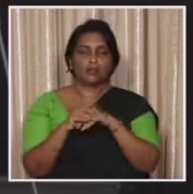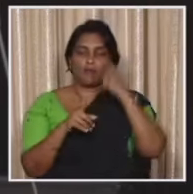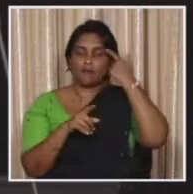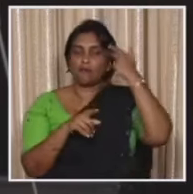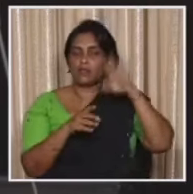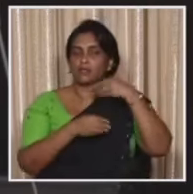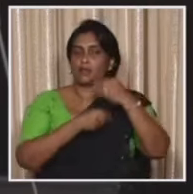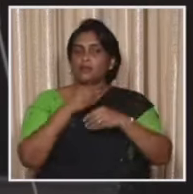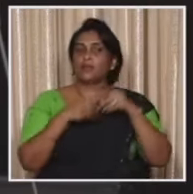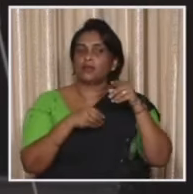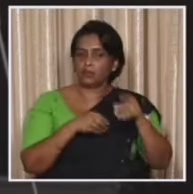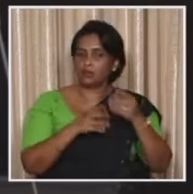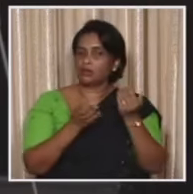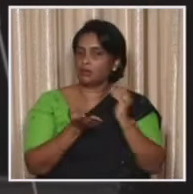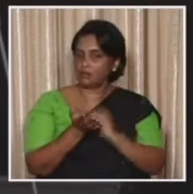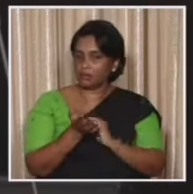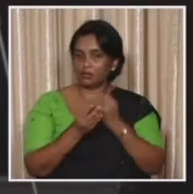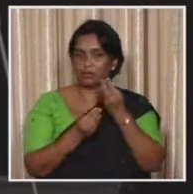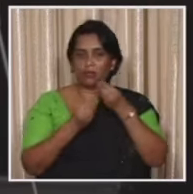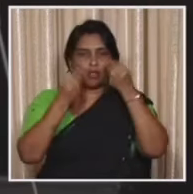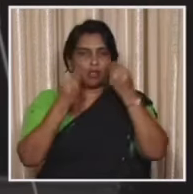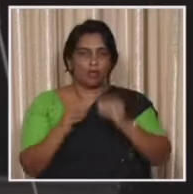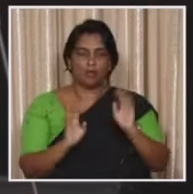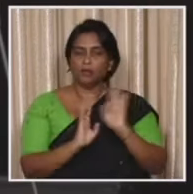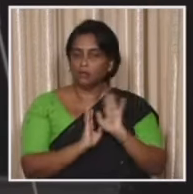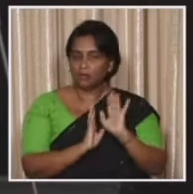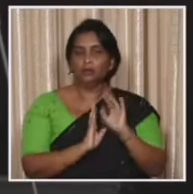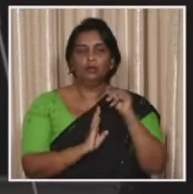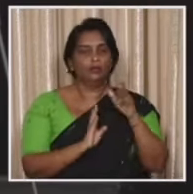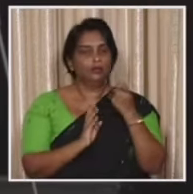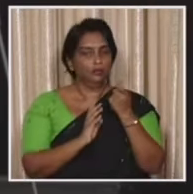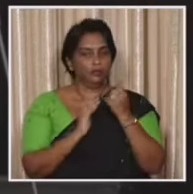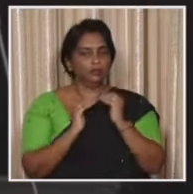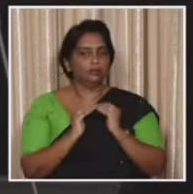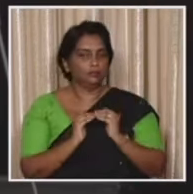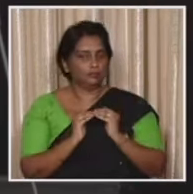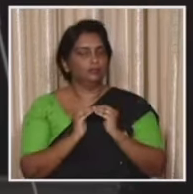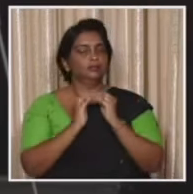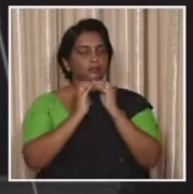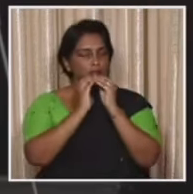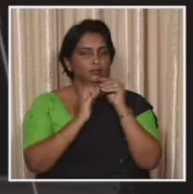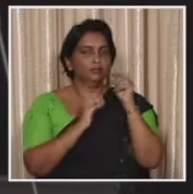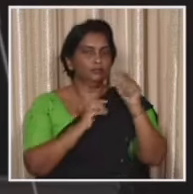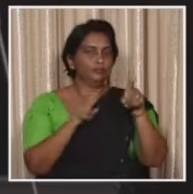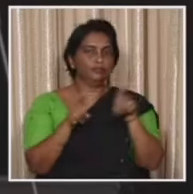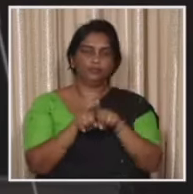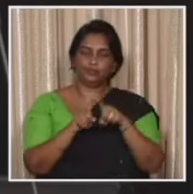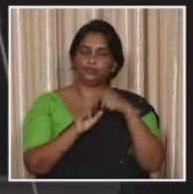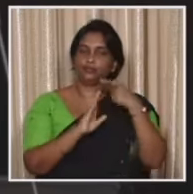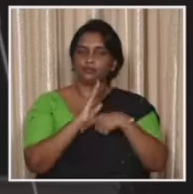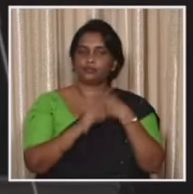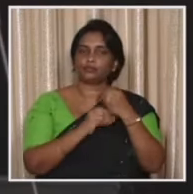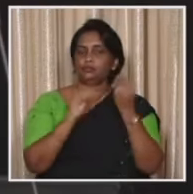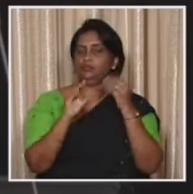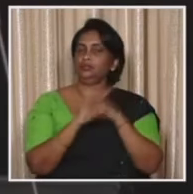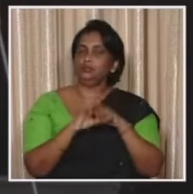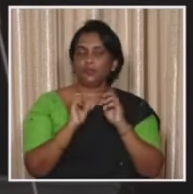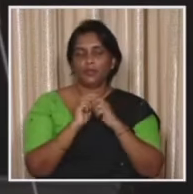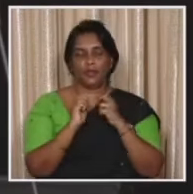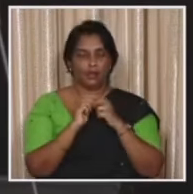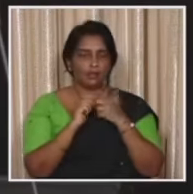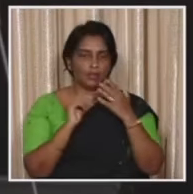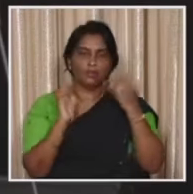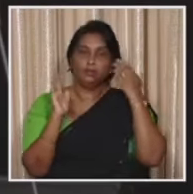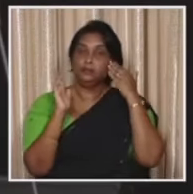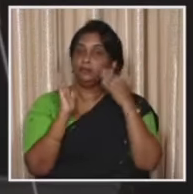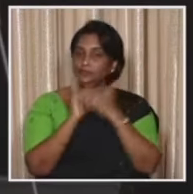නැගුණේ ආයෝජකින්ගේ. ආපහු මේ ආර්ථිකය වැටෙන්නේ නැහැ. මේ ආර්ථිකය ගොඩ නැගේ. ඒ නිසා මේ රටේ ආයෝජනය කෙරුවට කමක් නැහැ කියන